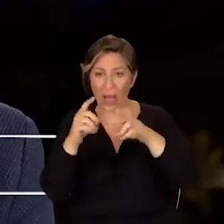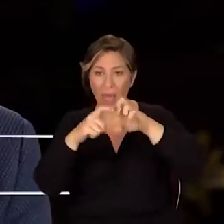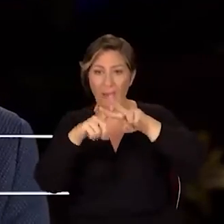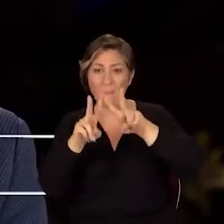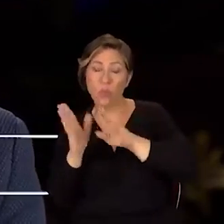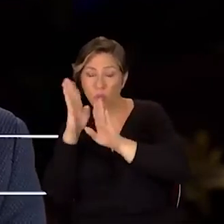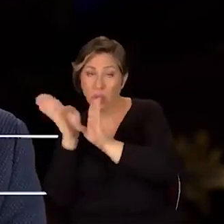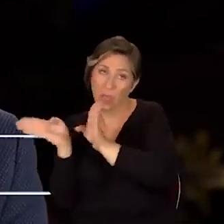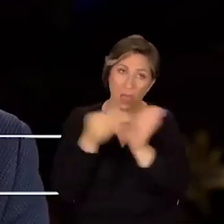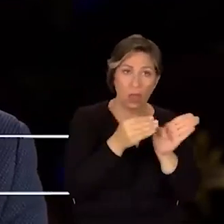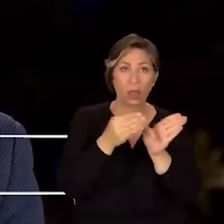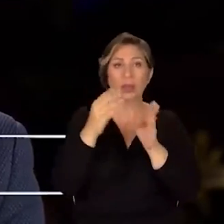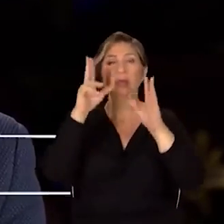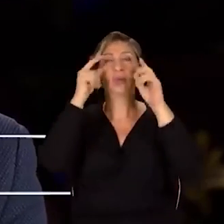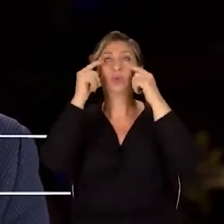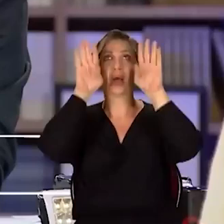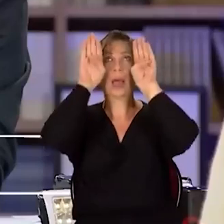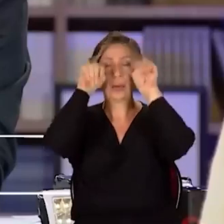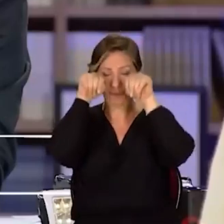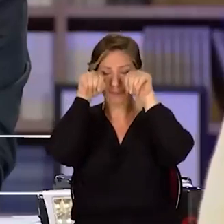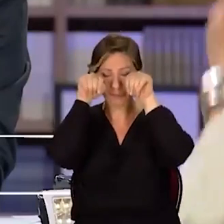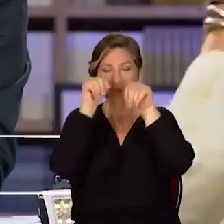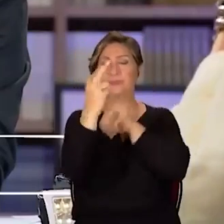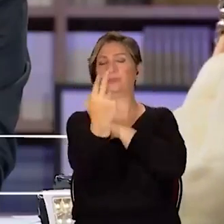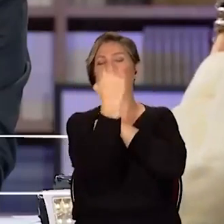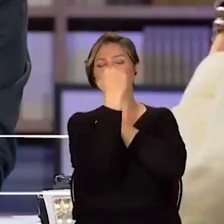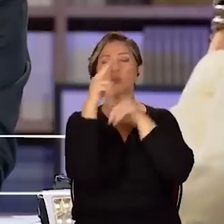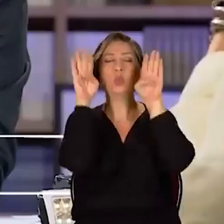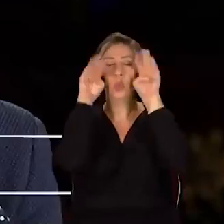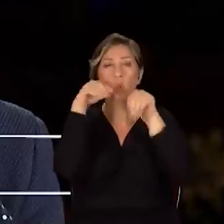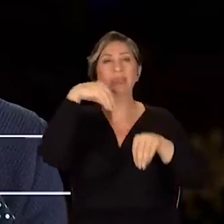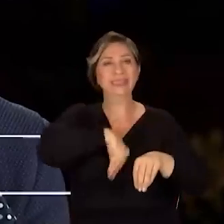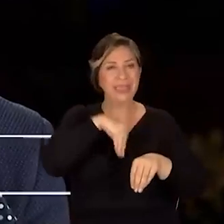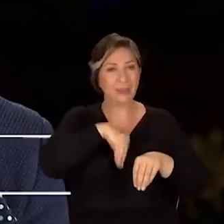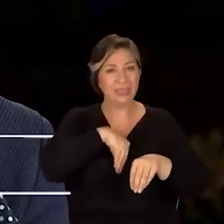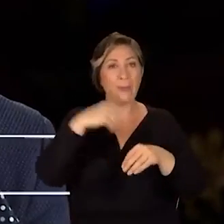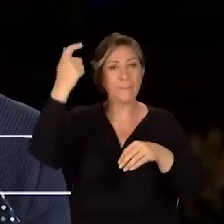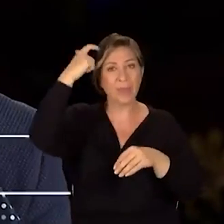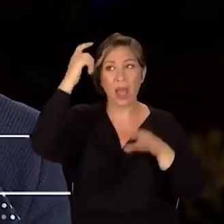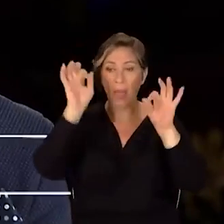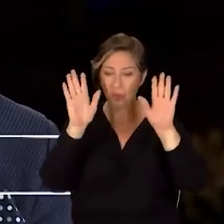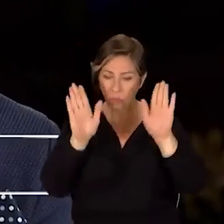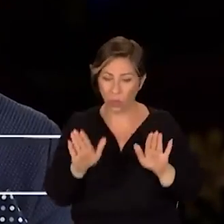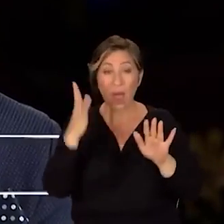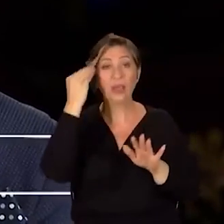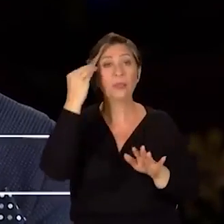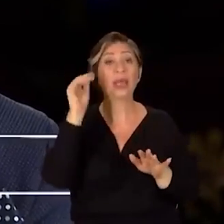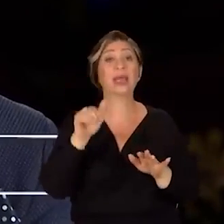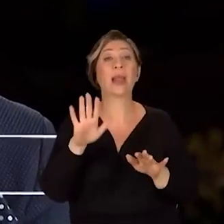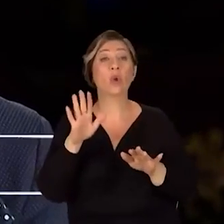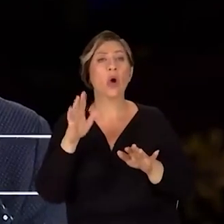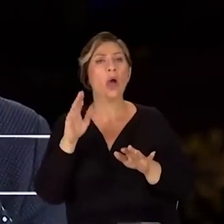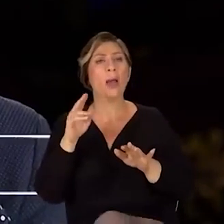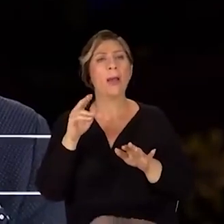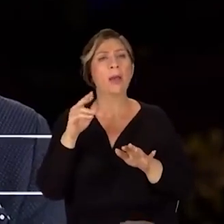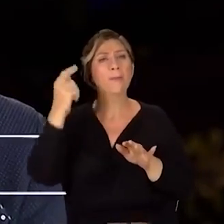sizin gözlerinizi kapatmış olmanız ve teorik olarak karşıdan bakıldığında uyuyor zannedilmeniz beyninizin hemen durduğu anlamına gelmiyor. Bir